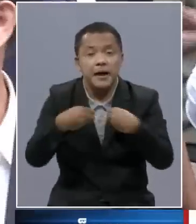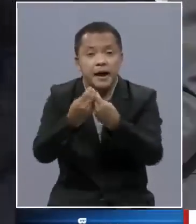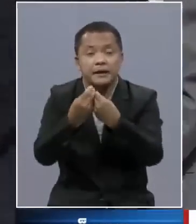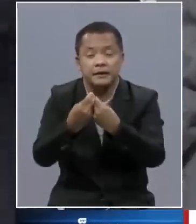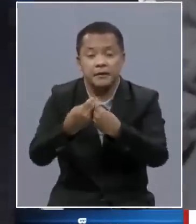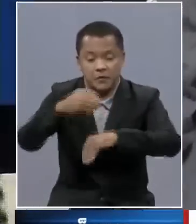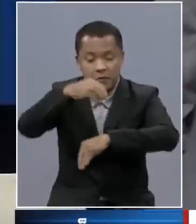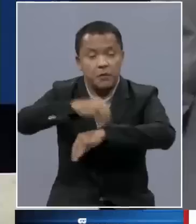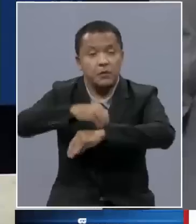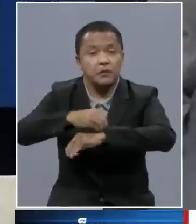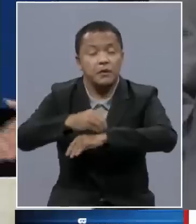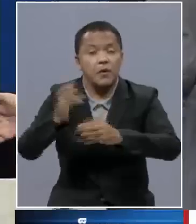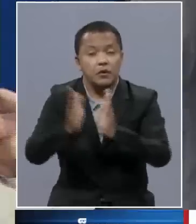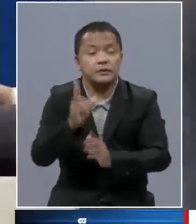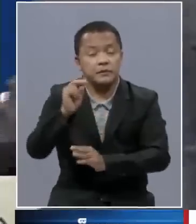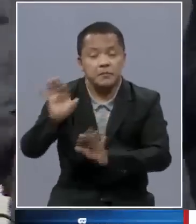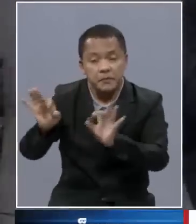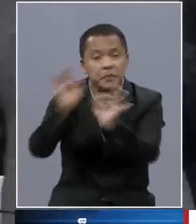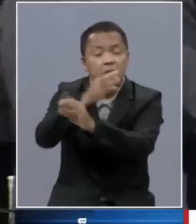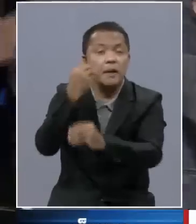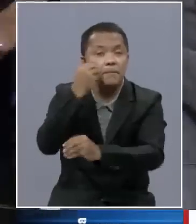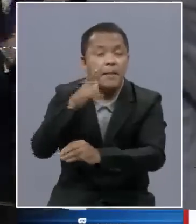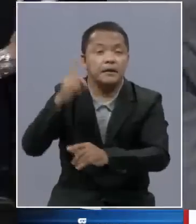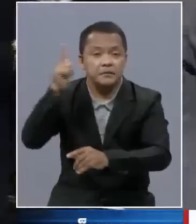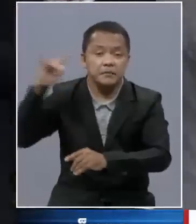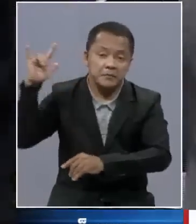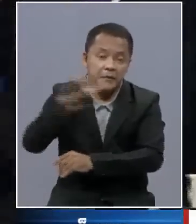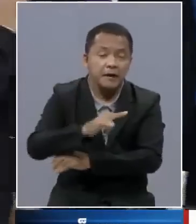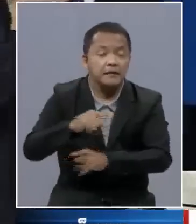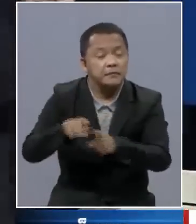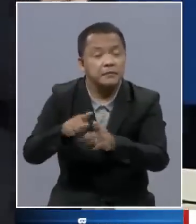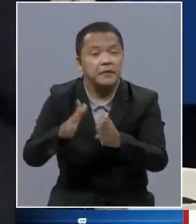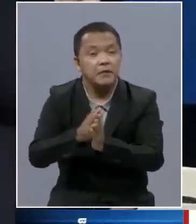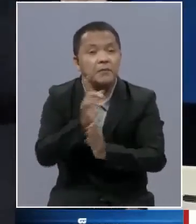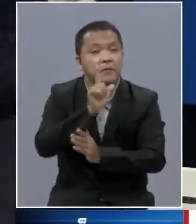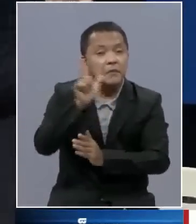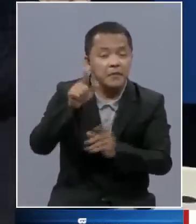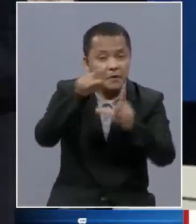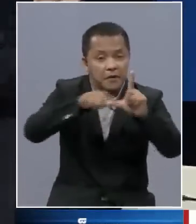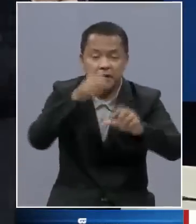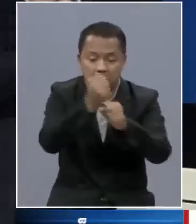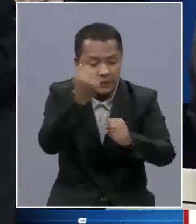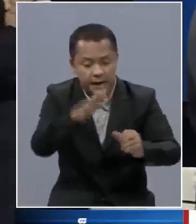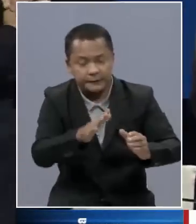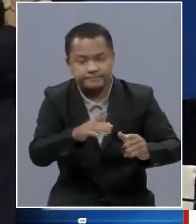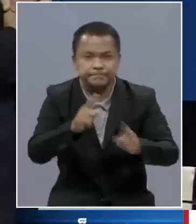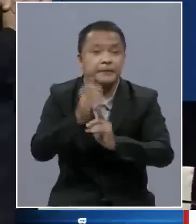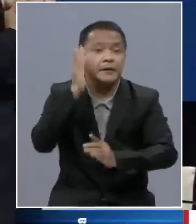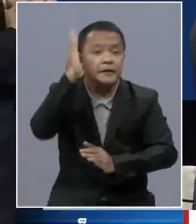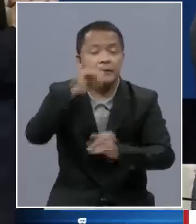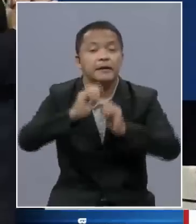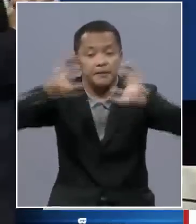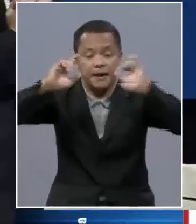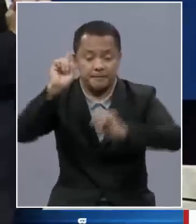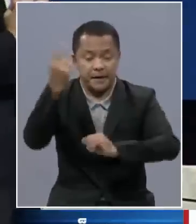ขึ้นมาเป็นนายกคนที่30แทนเพื่อแลกกับการกลับบ้านมาเลี้ยงหลานโดยพรรคก้าวไกลเนี่ยทำอะไรไม่ได้ถึงเวลานั้นอยู่ที่ว่ารัฐบาล